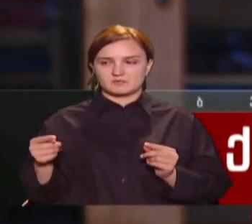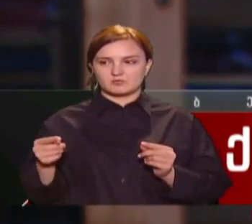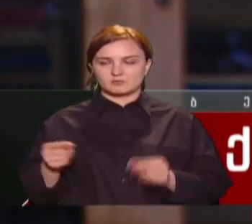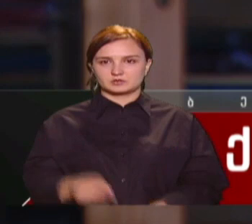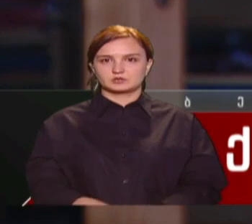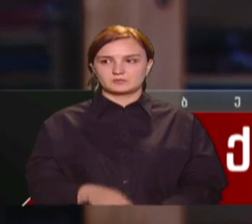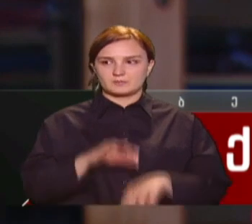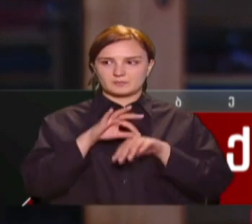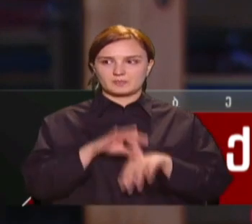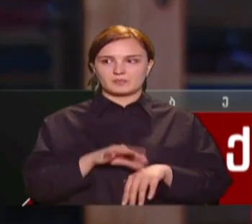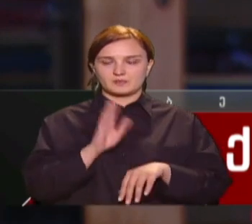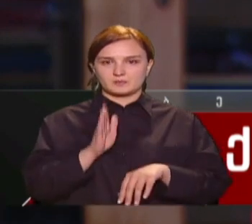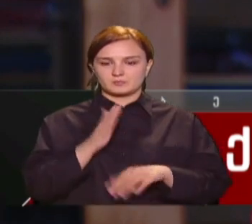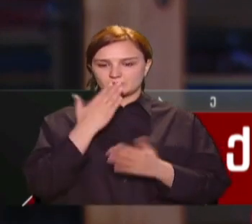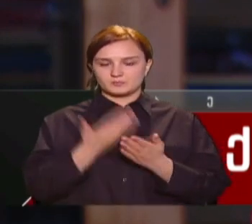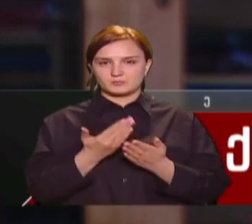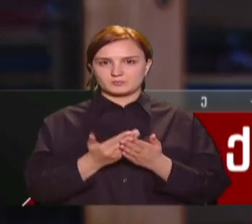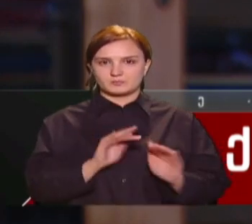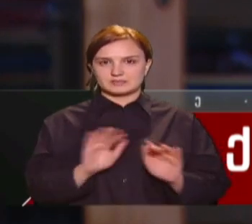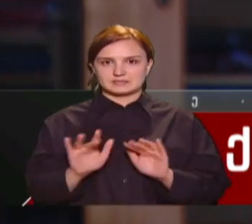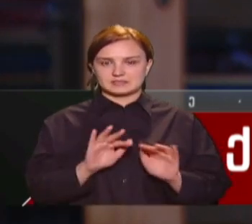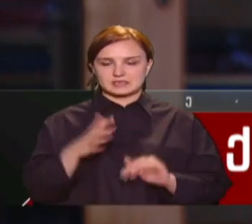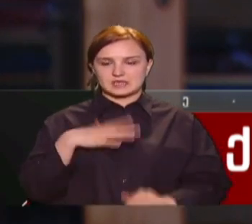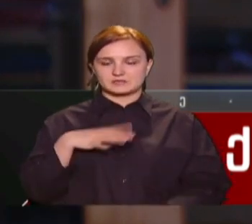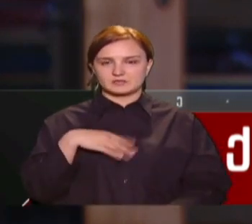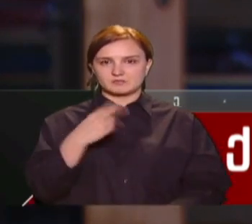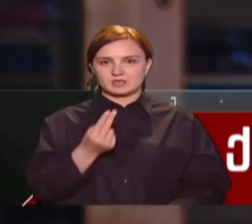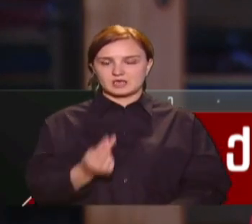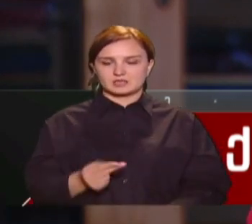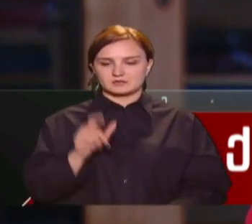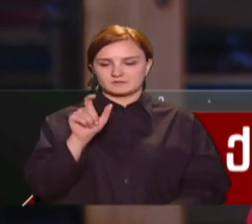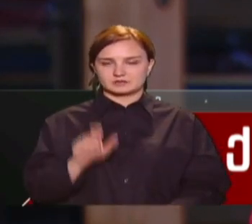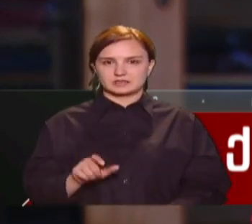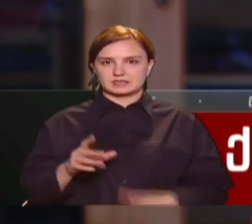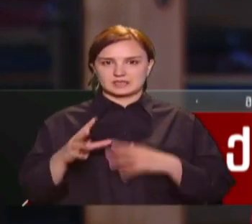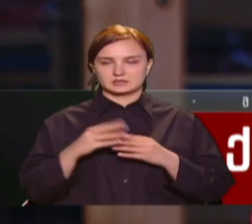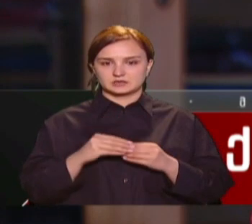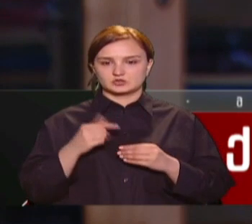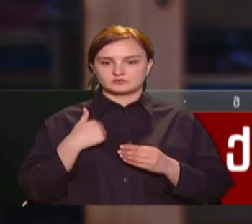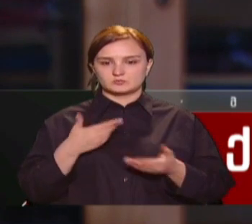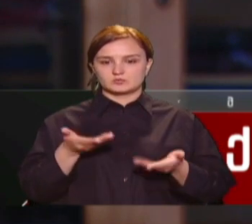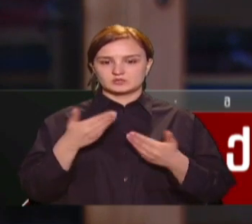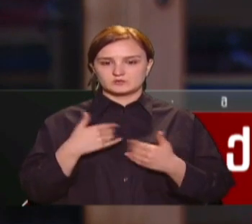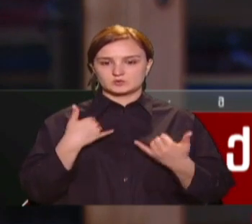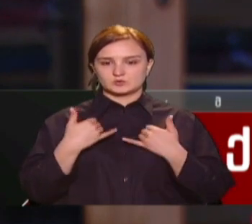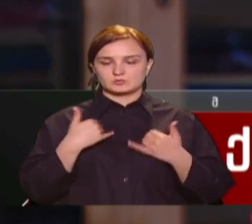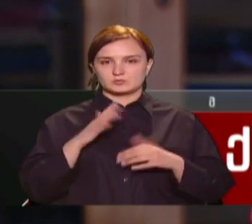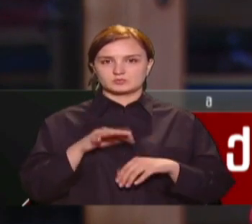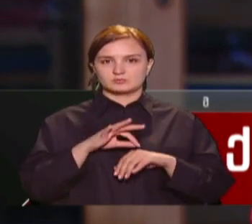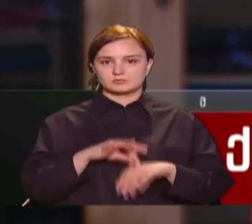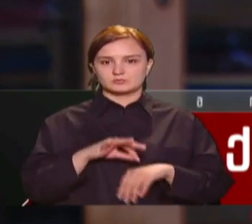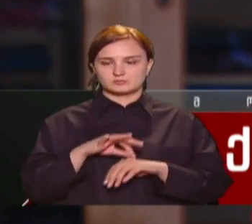განმავლობაში გაიმართება მასტერკლასები, რომელსაც ქართველ მხატვარ კარიკატურისტებთან ერთად ჩვენი მოწვეული სტუმრები